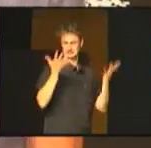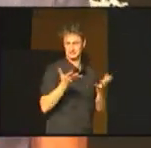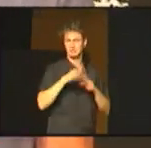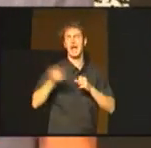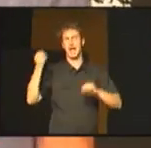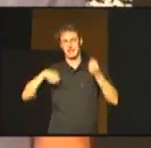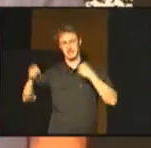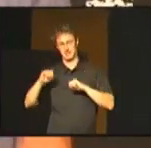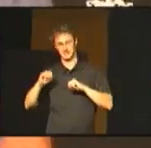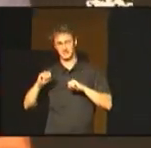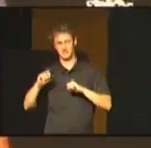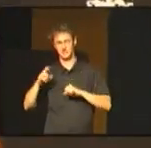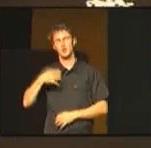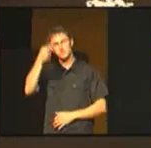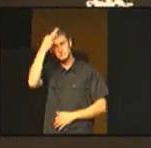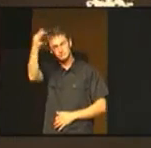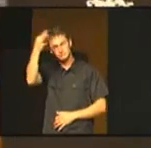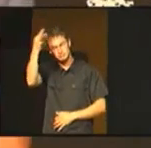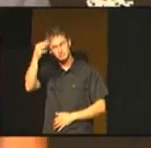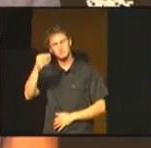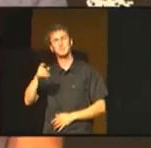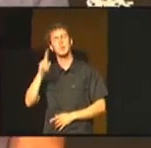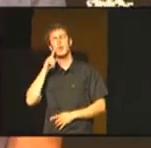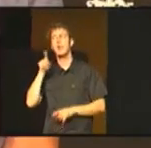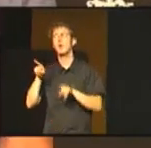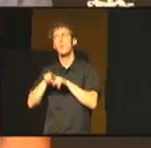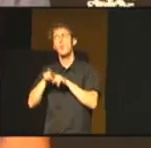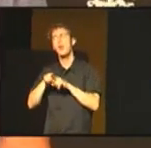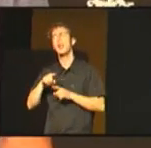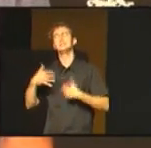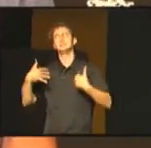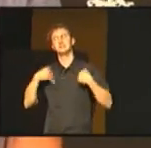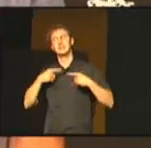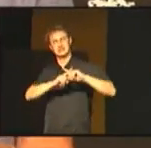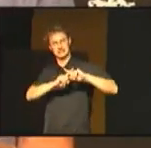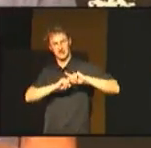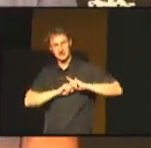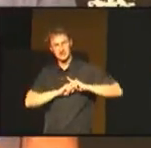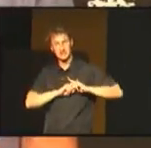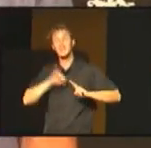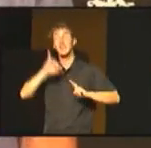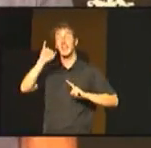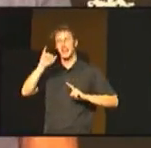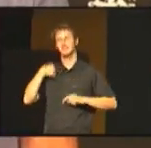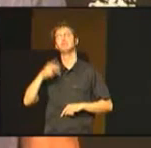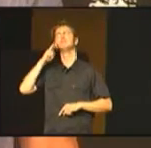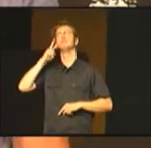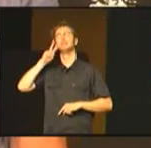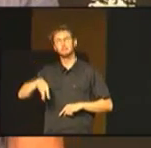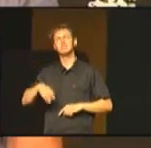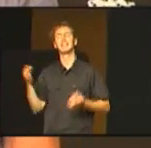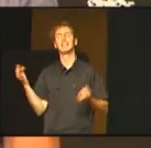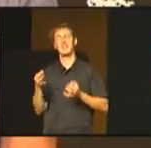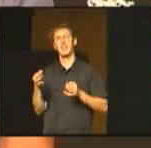actius, sent molt curosos en la distribució dels sacrificis i reconeixent la